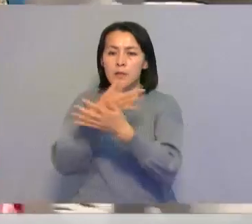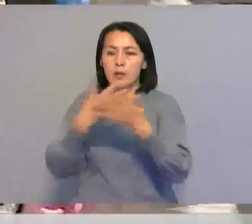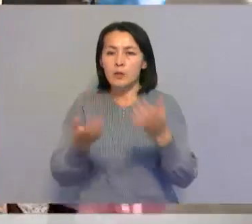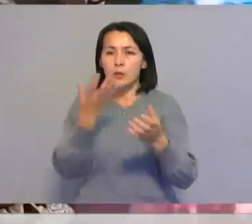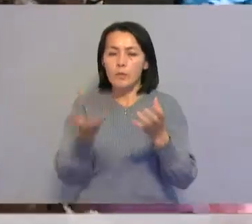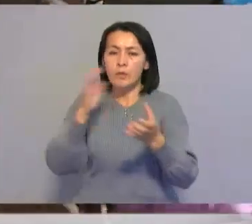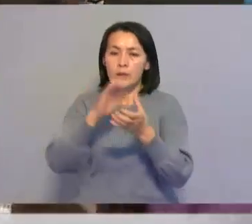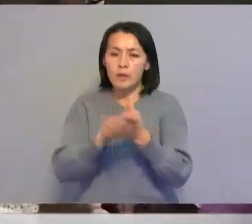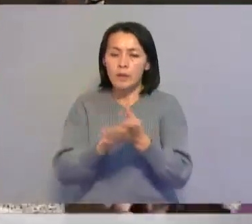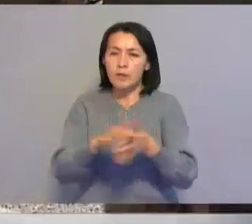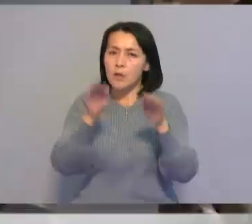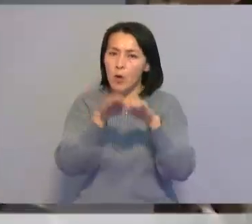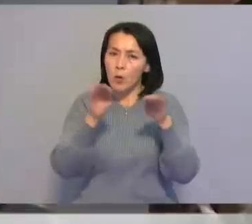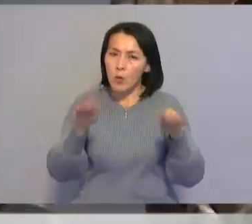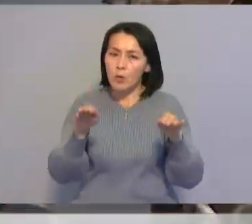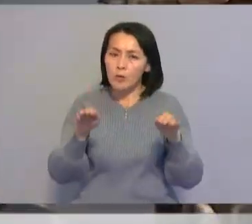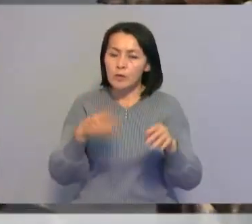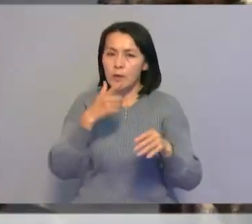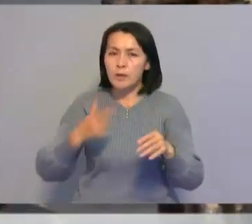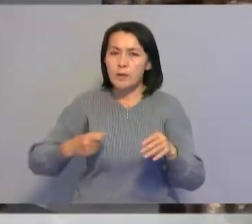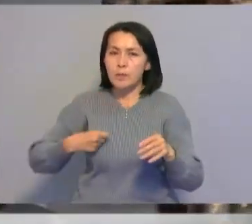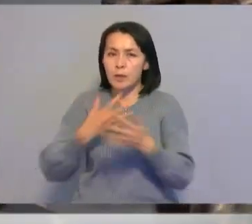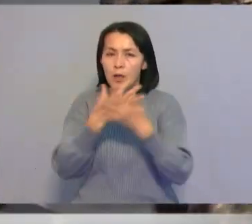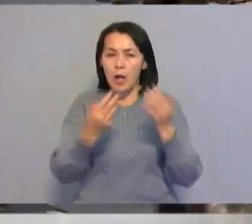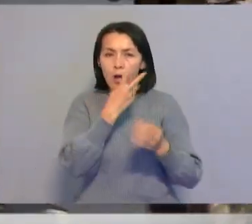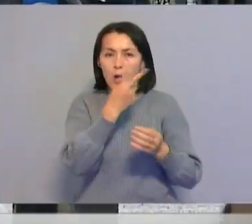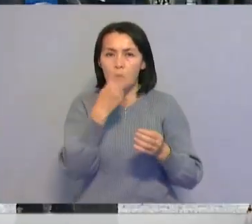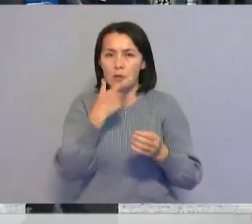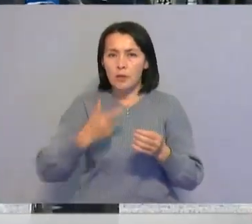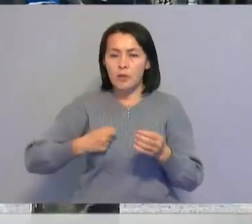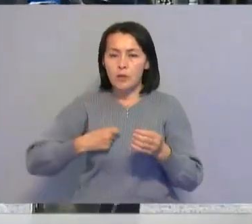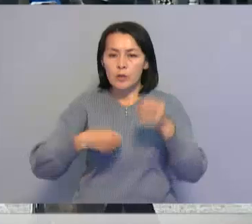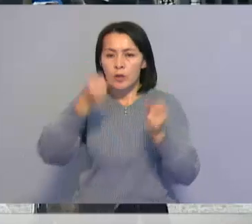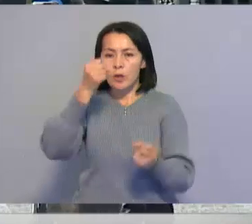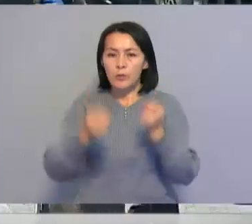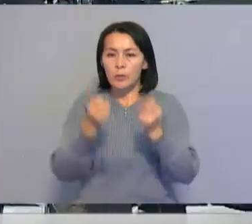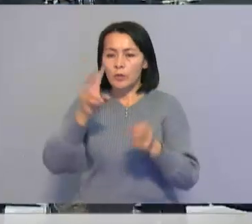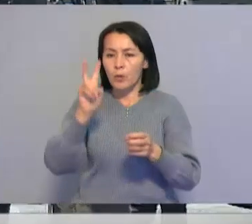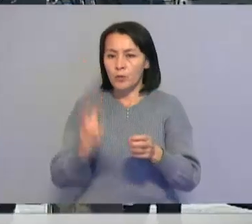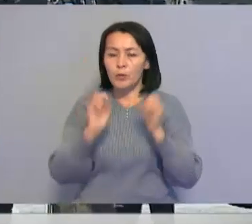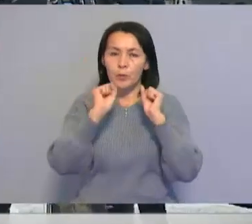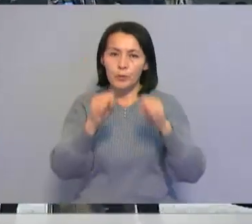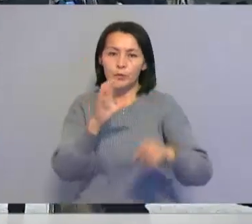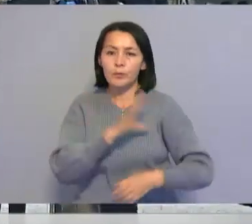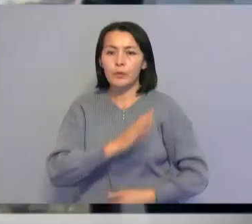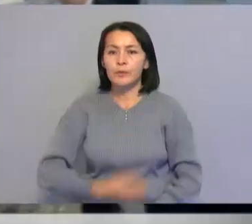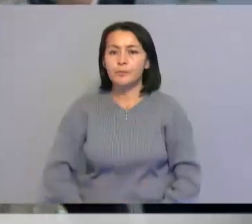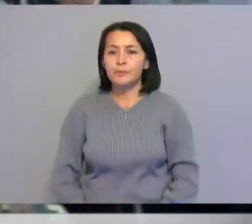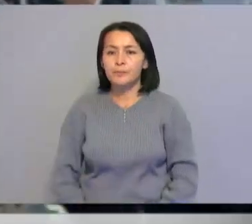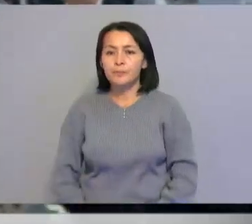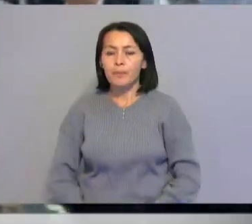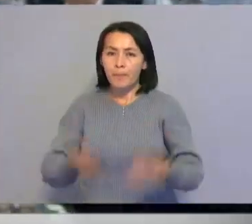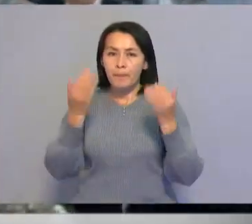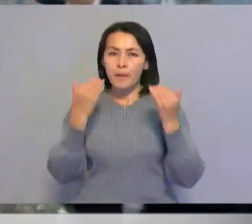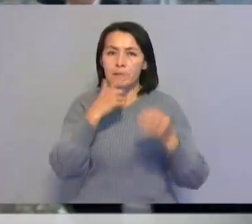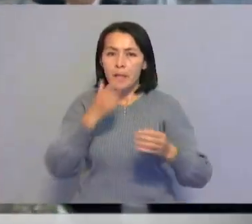түрлерімен танысты. Ал оқушылар болса, сарбаздардың жабдықтарын сынап, жауынгерлік автокөліктердің рөлінде отыруға мүмкіндік алды. Міне бүгін